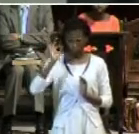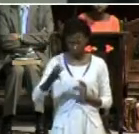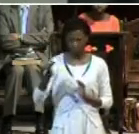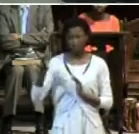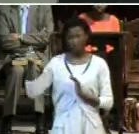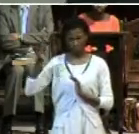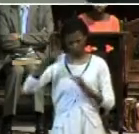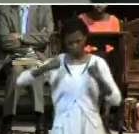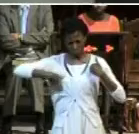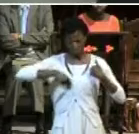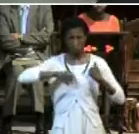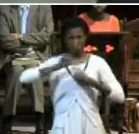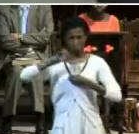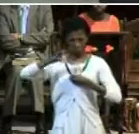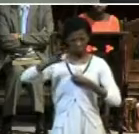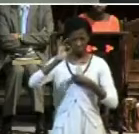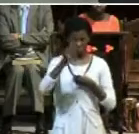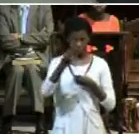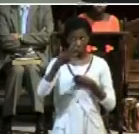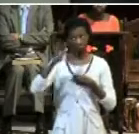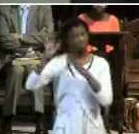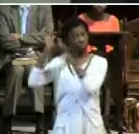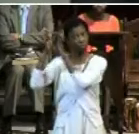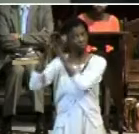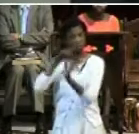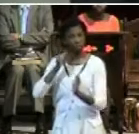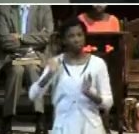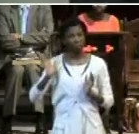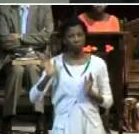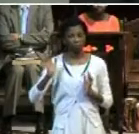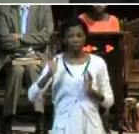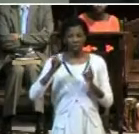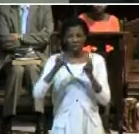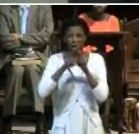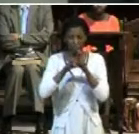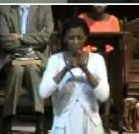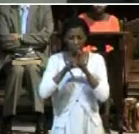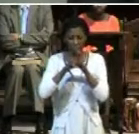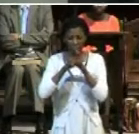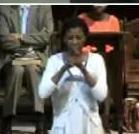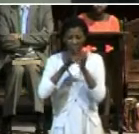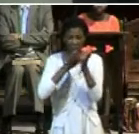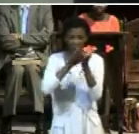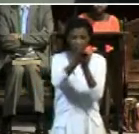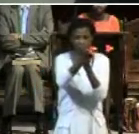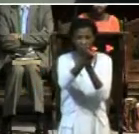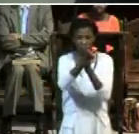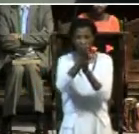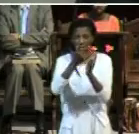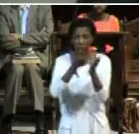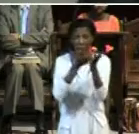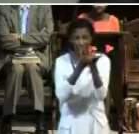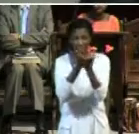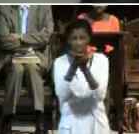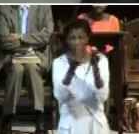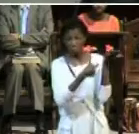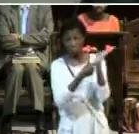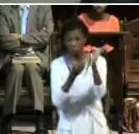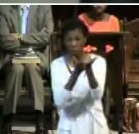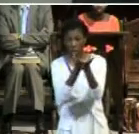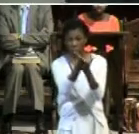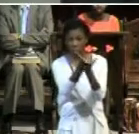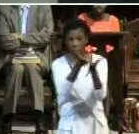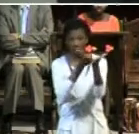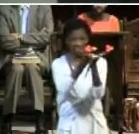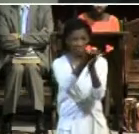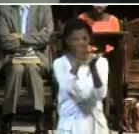monde. Oui, Jésus nous l'a dit. Oui, vous êtes des porteurs de sens, mais pour orienter vos interlocuteurs